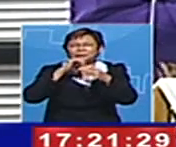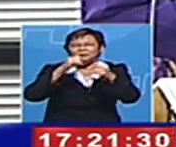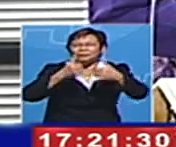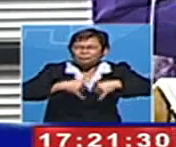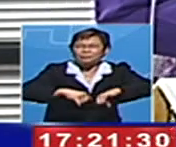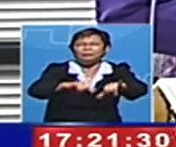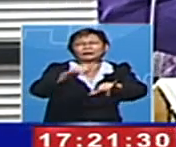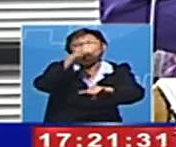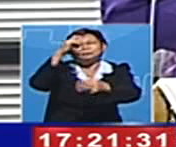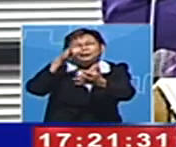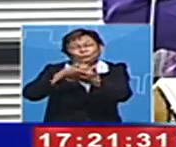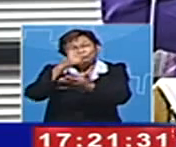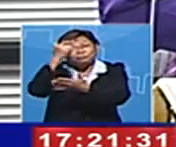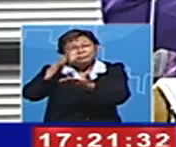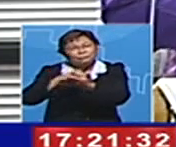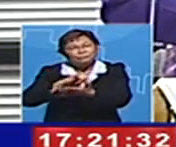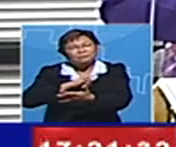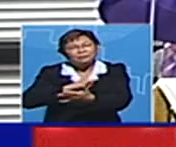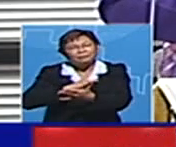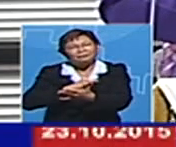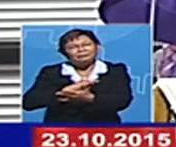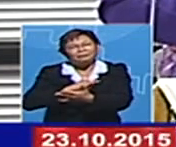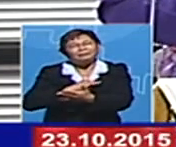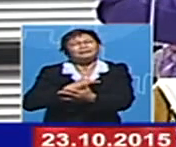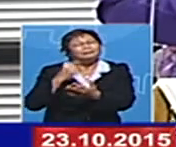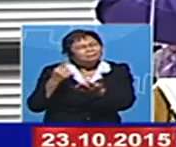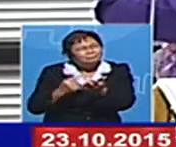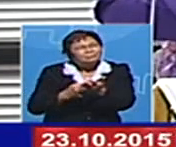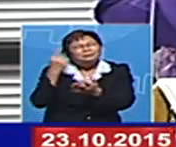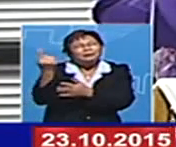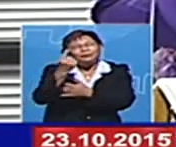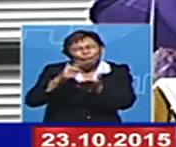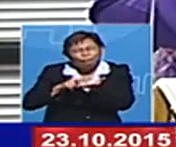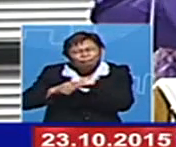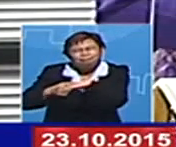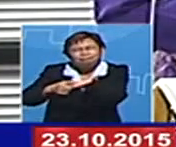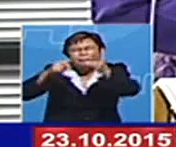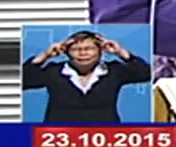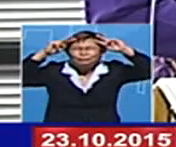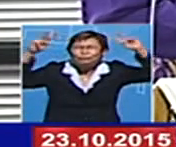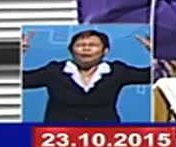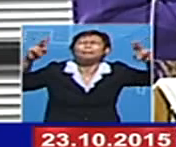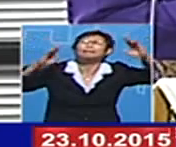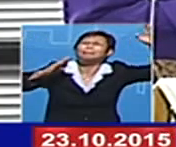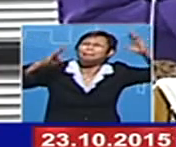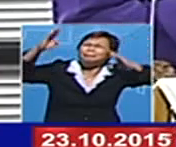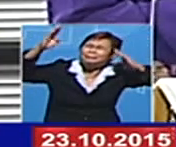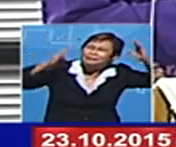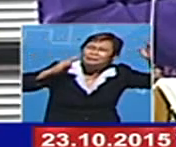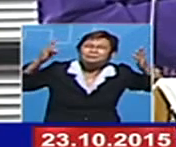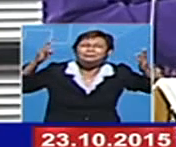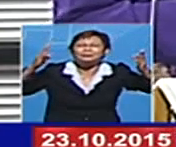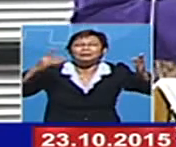di-pertua oleh sebab itulah tatkala membicara tentang ketenteraman tanah air tiada kalimah